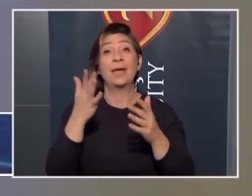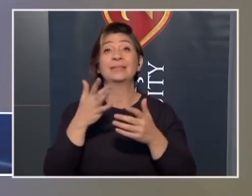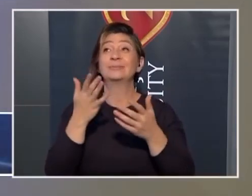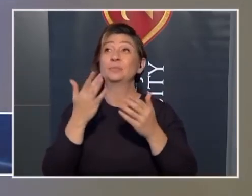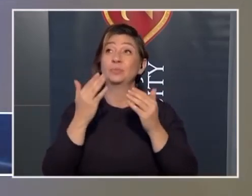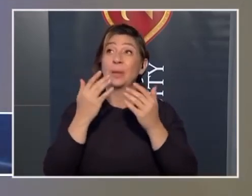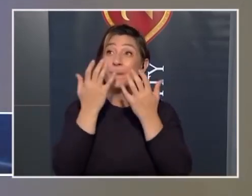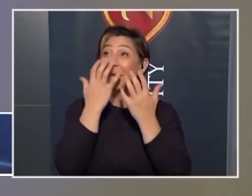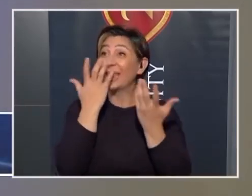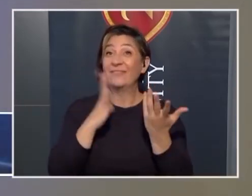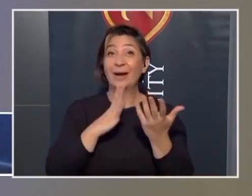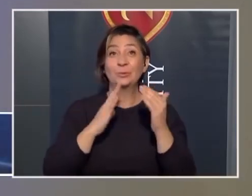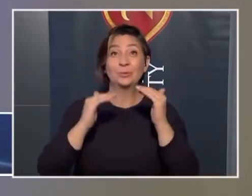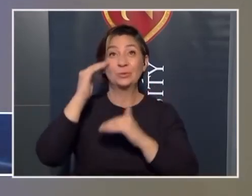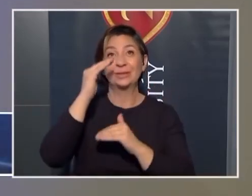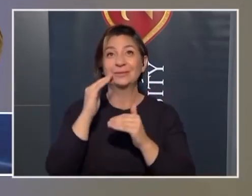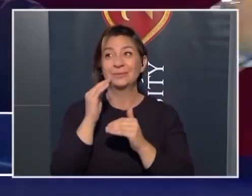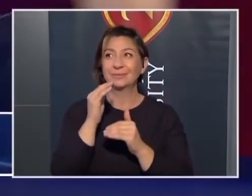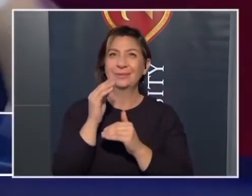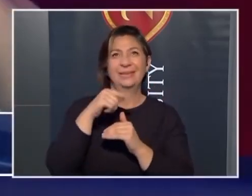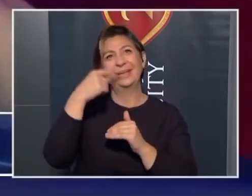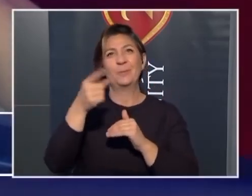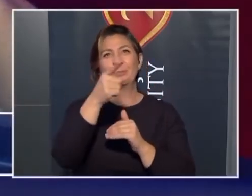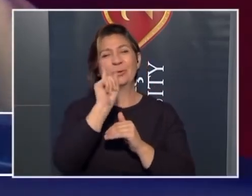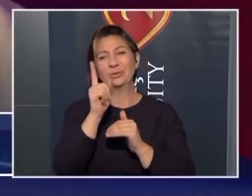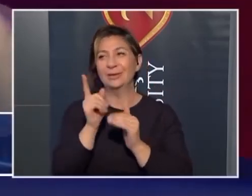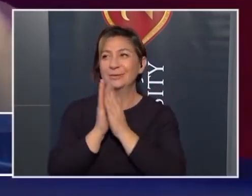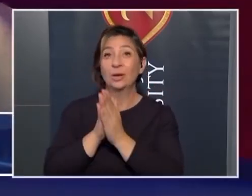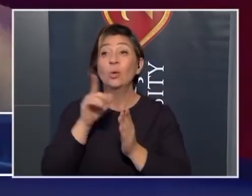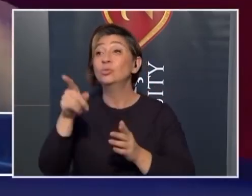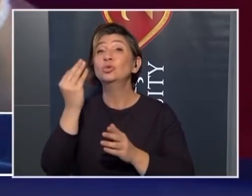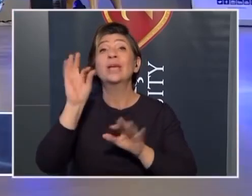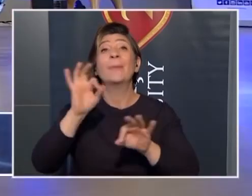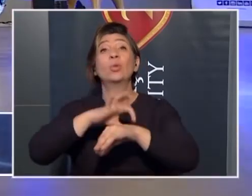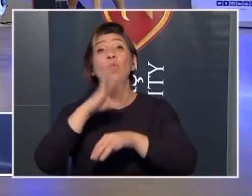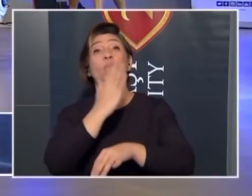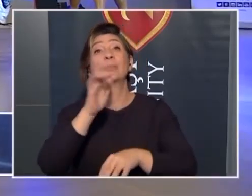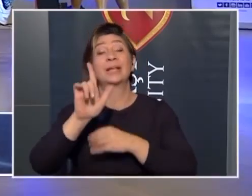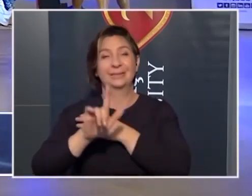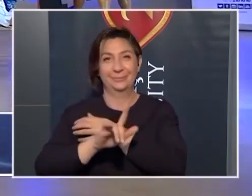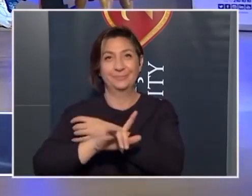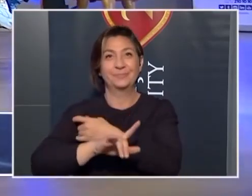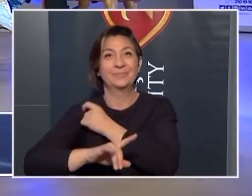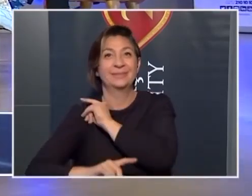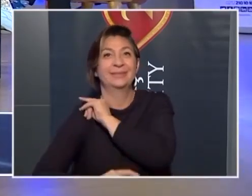yüksek. Çok özür dilerim. Yani bu çocuğu hemen doktora götürmek gerekiyor. Ben de